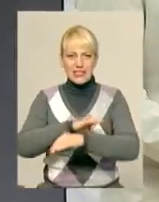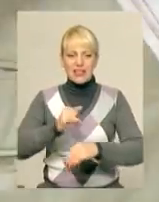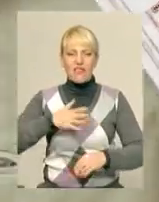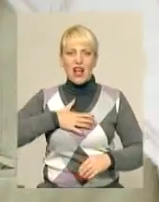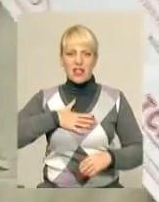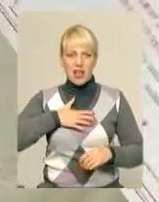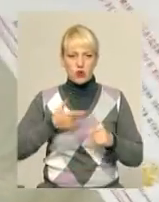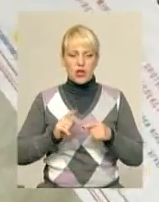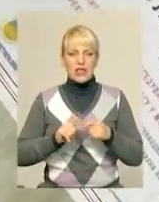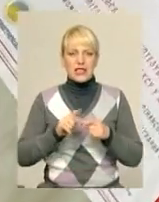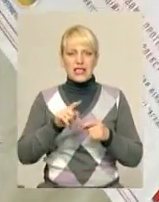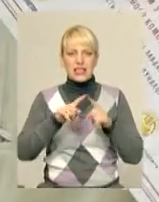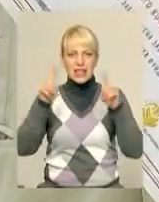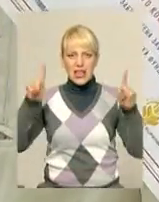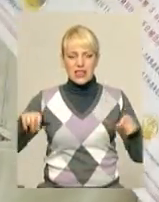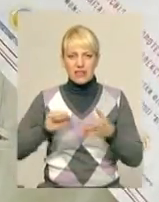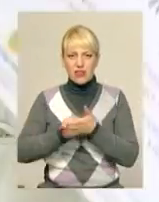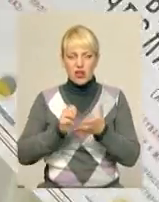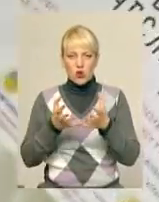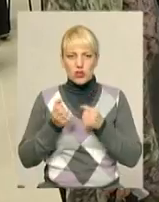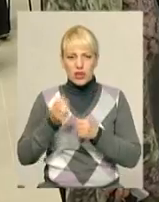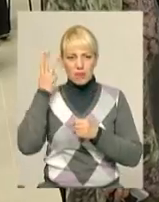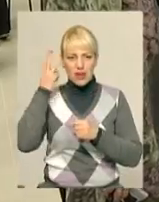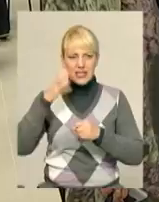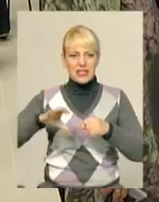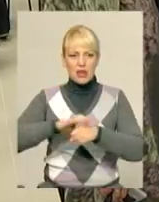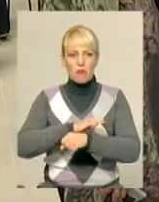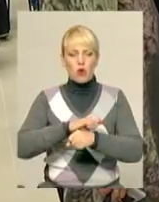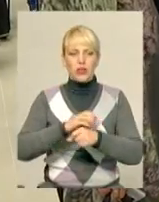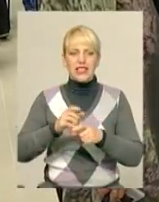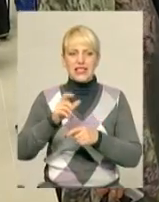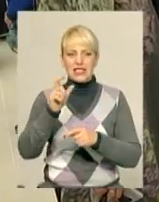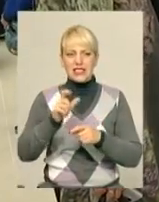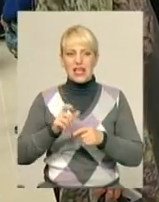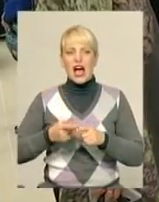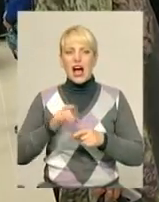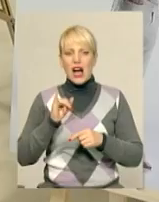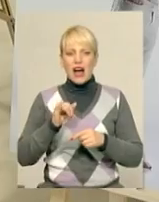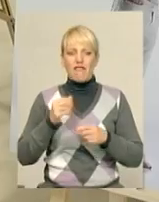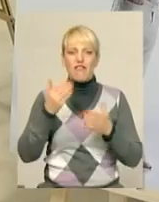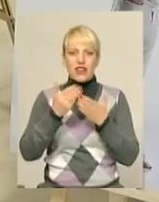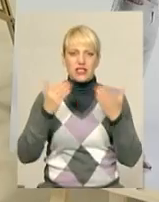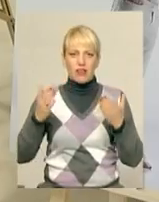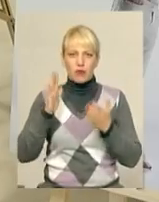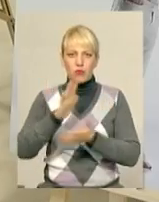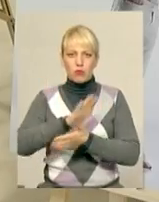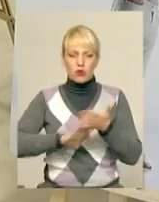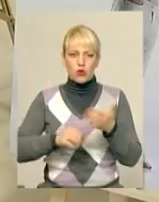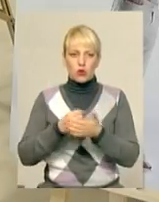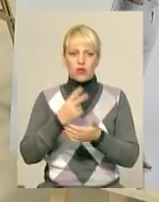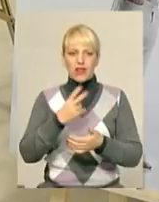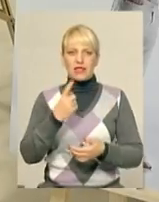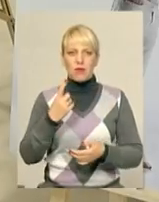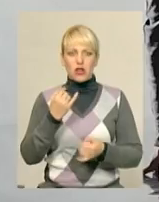руки. Сертифікат на профнавчання отримав і хмельницький протезист. А виставка «Переможці» у Хмельницькій дитячій художній школі триватиме до 21